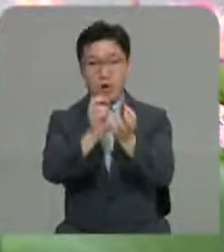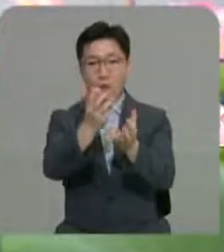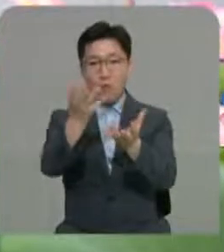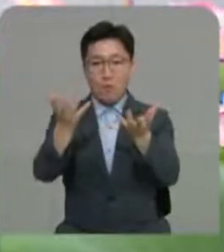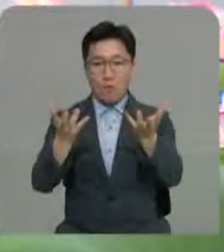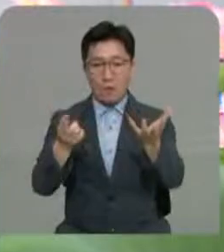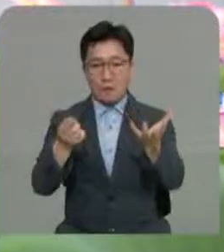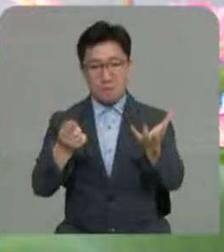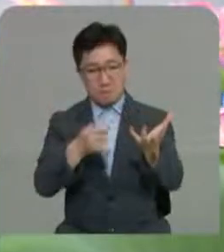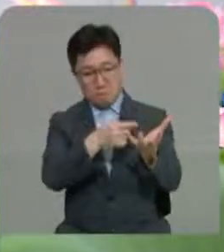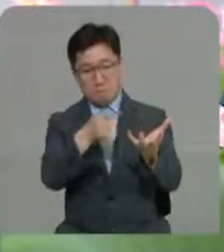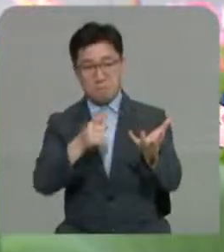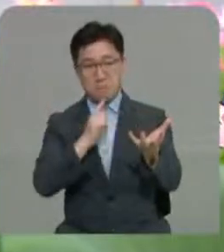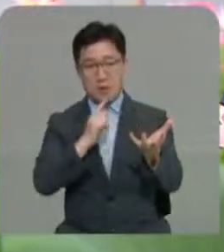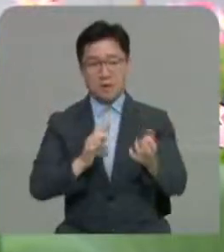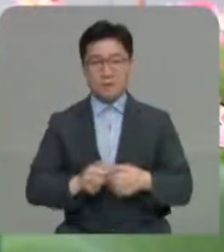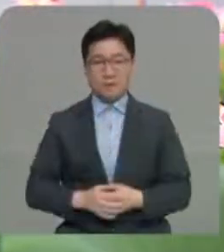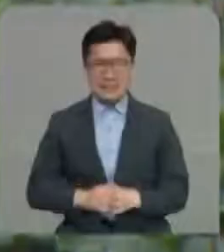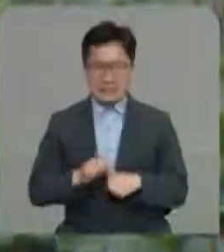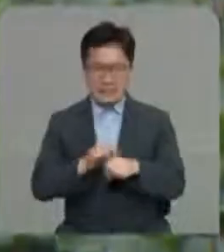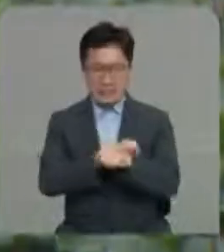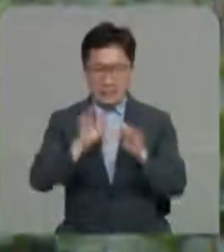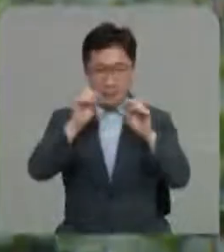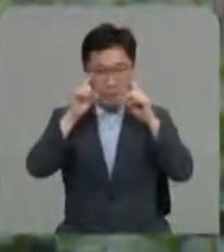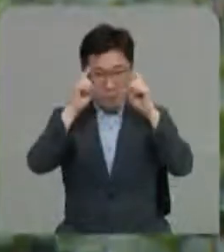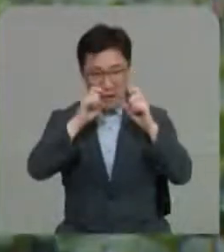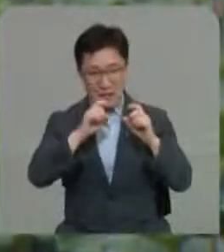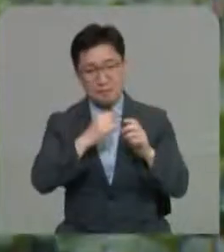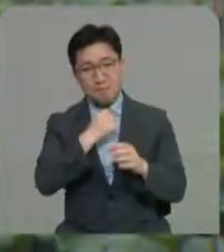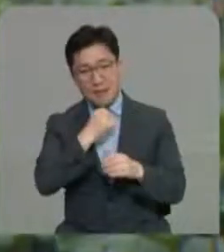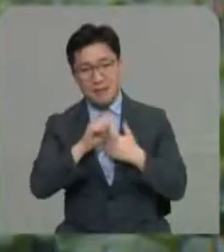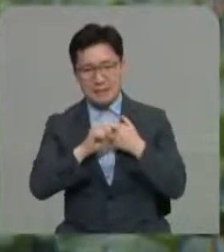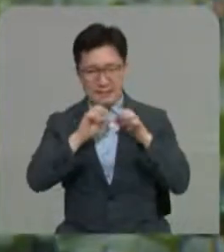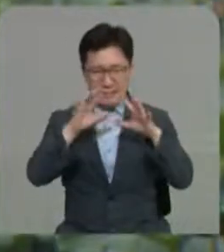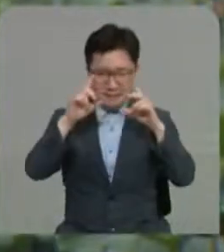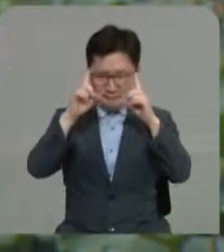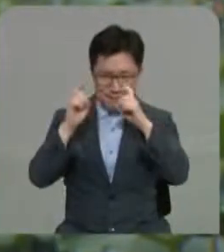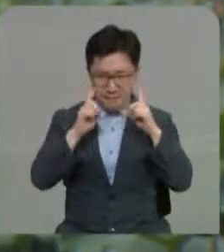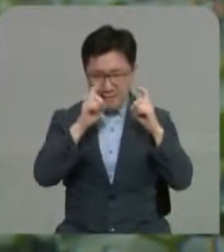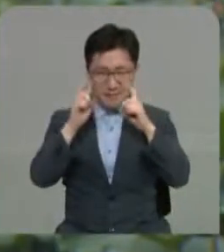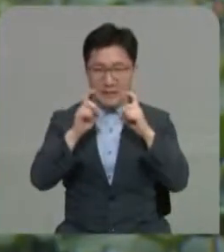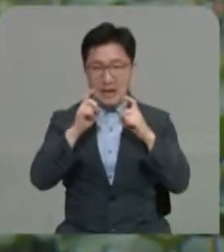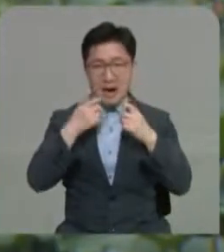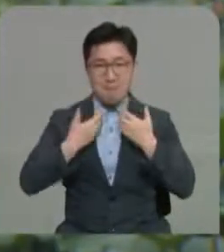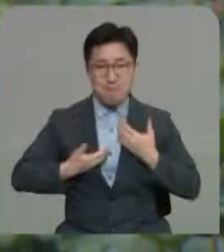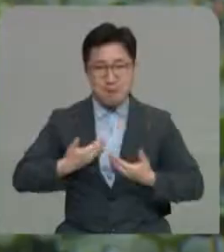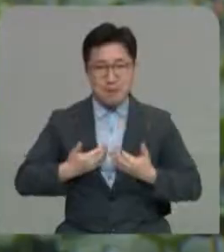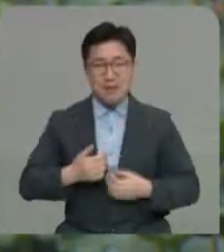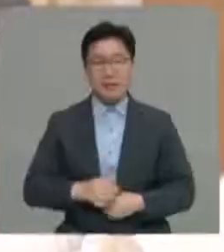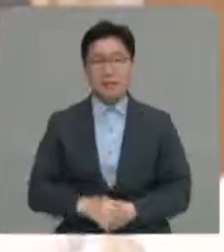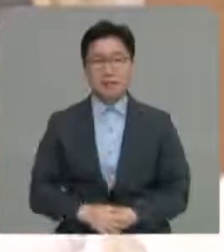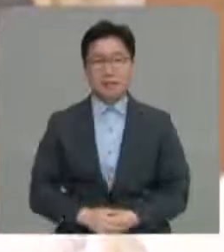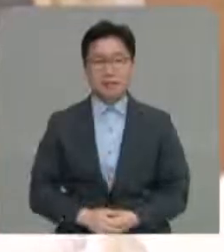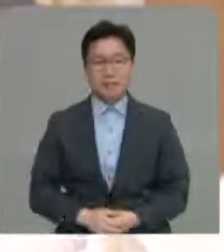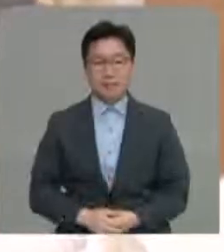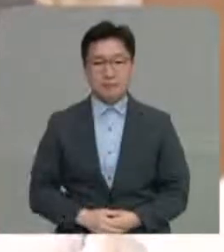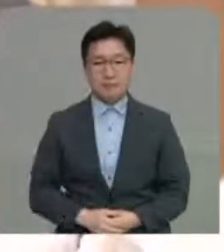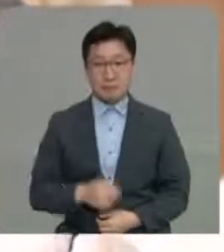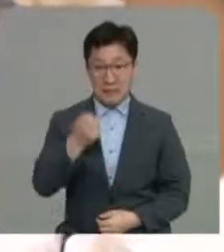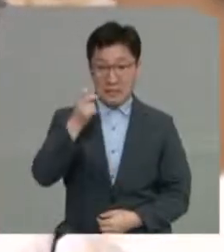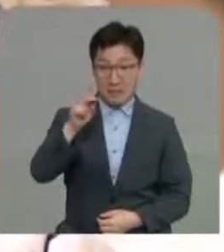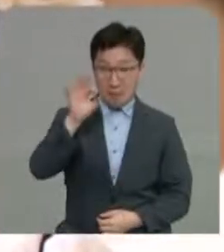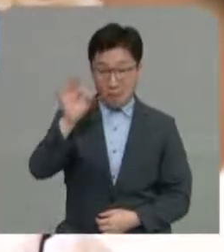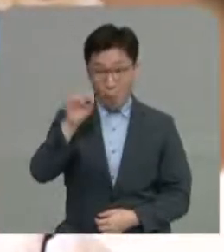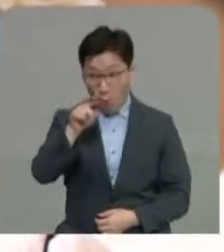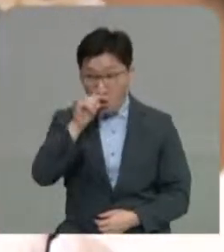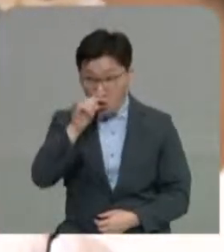특별한 순간을 사진으로 남기려는 나들이 객들이 의 손길도 분주해 집니다 tv 보고 왔는데